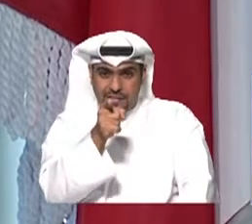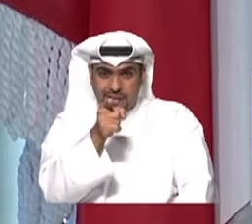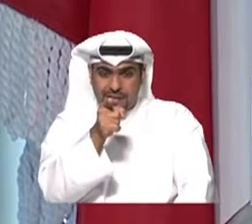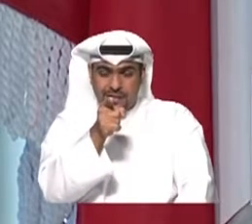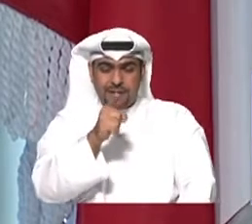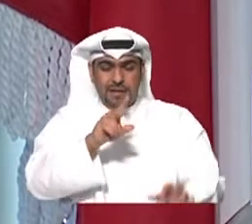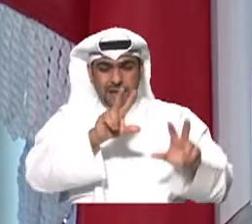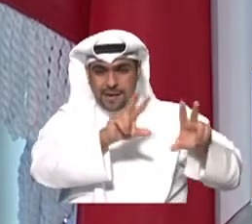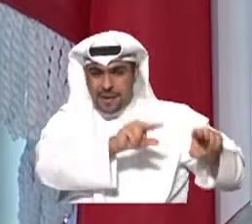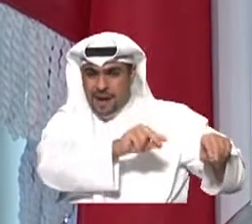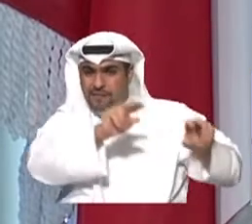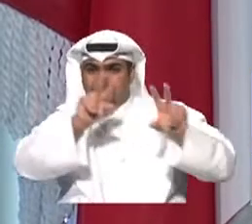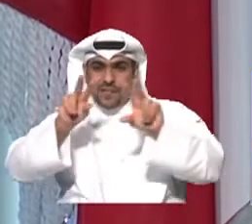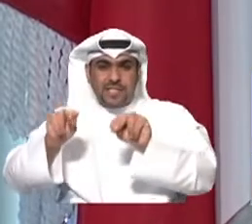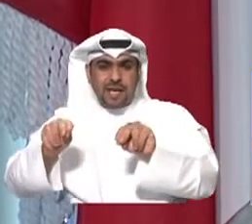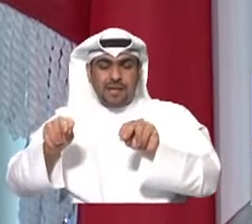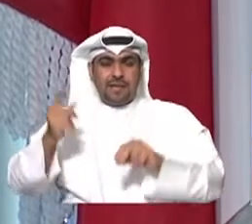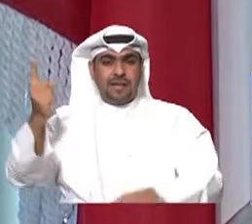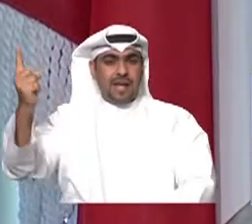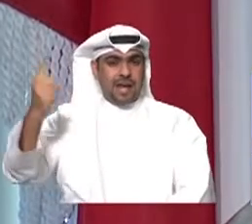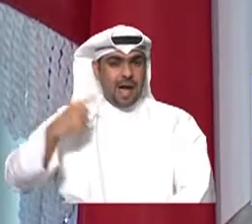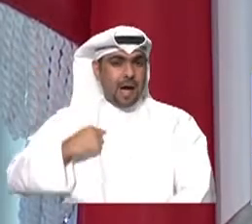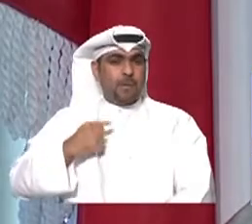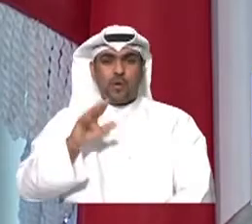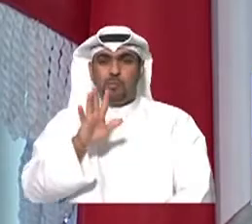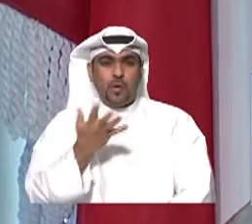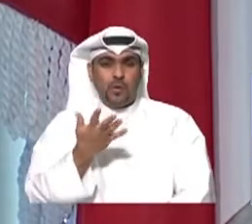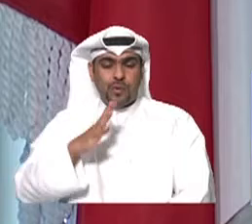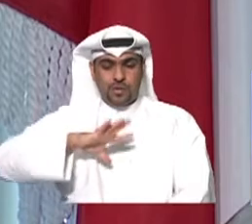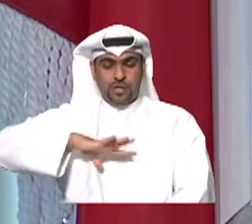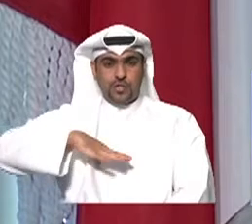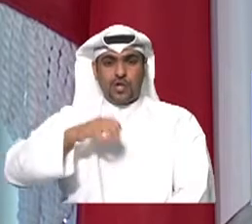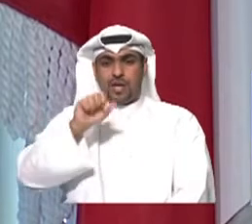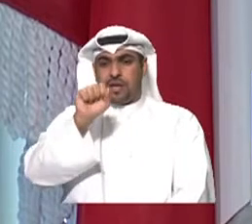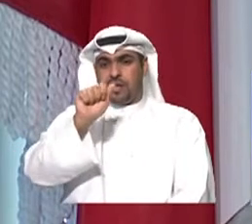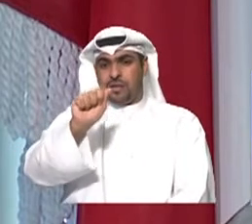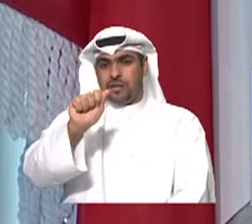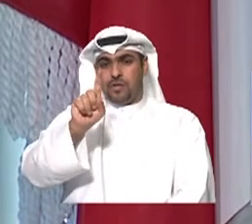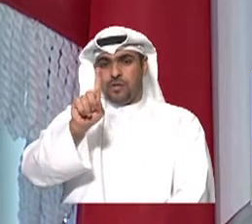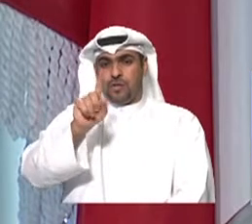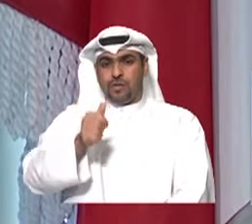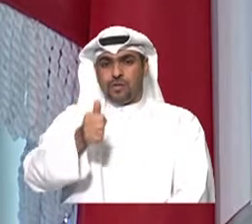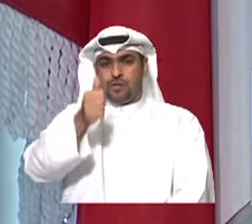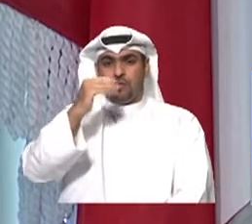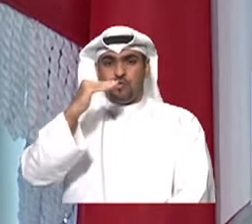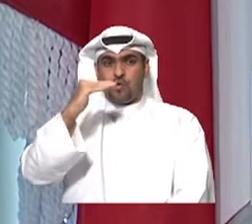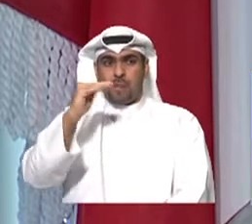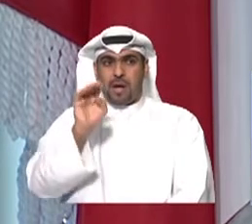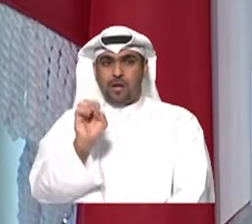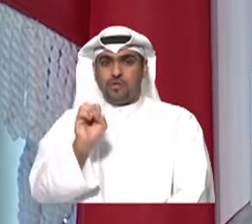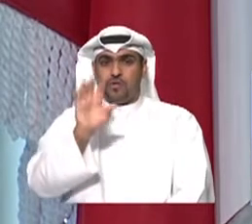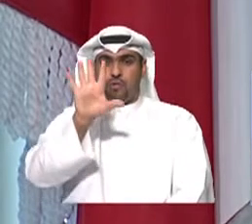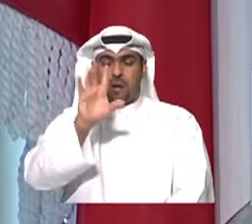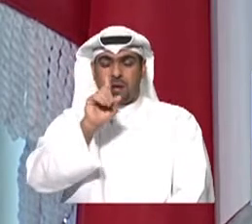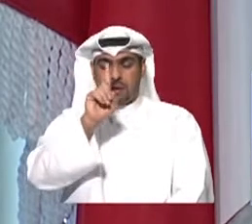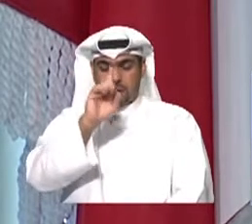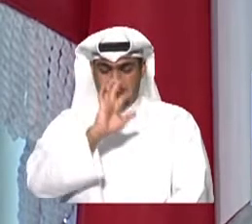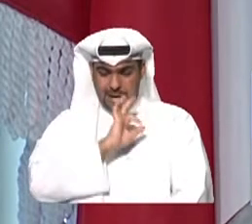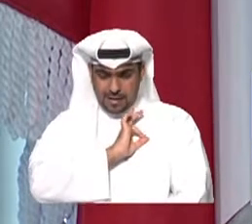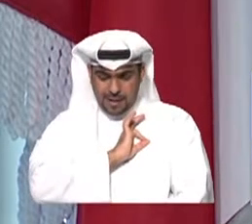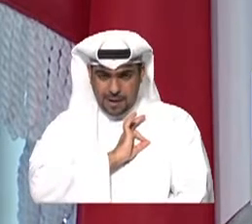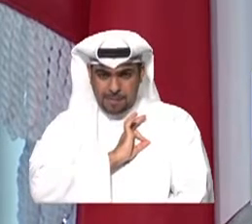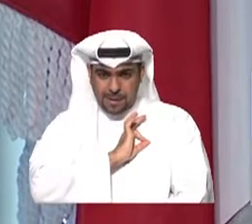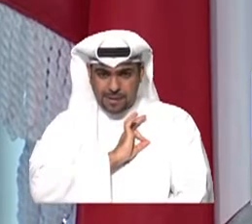العمل الإنساني الأمير الراحل الشيخ صباح الأحمد الجابر الصباح طيب الله ثراه، وكذلك